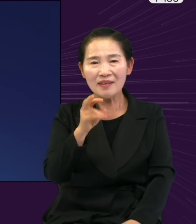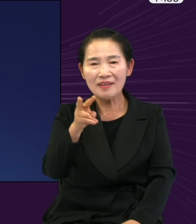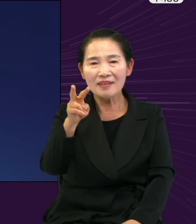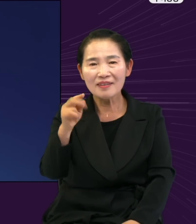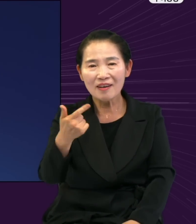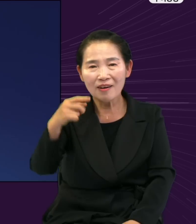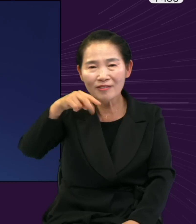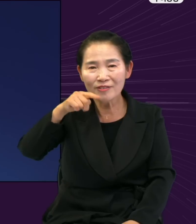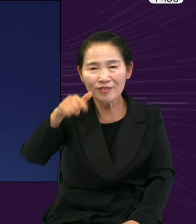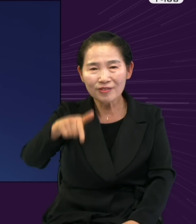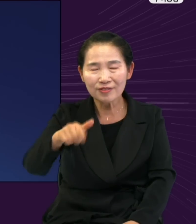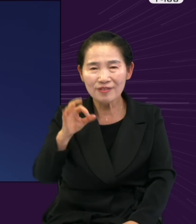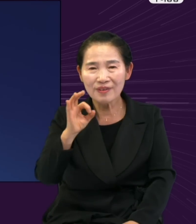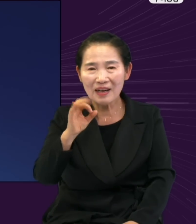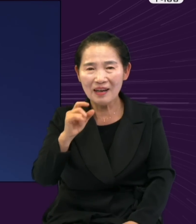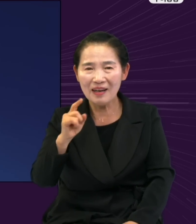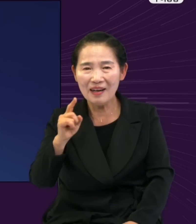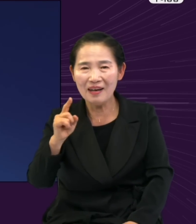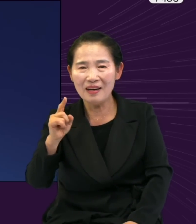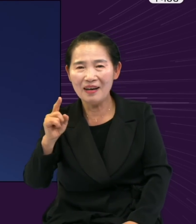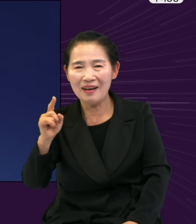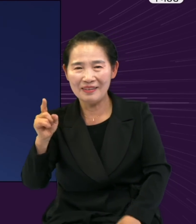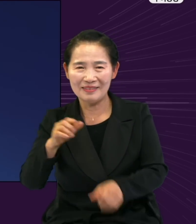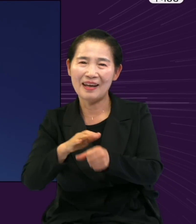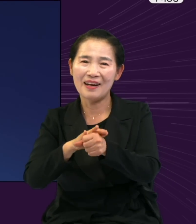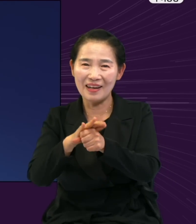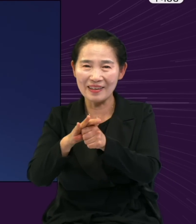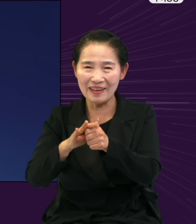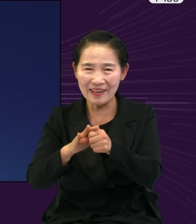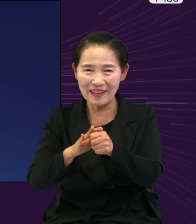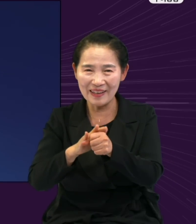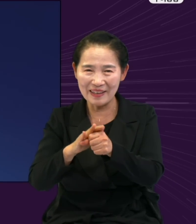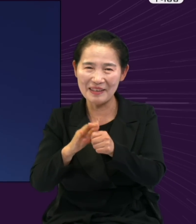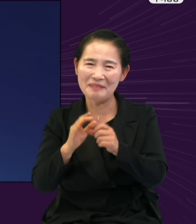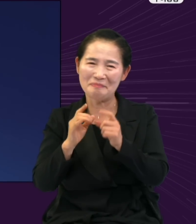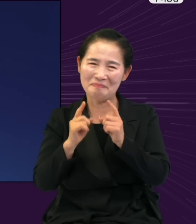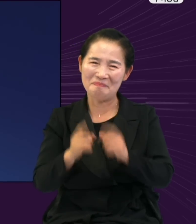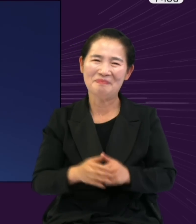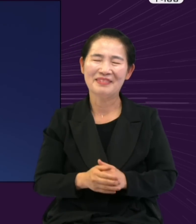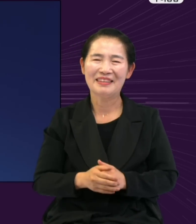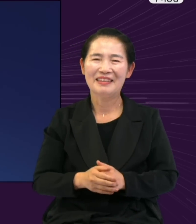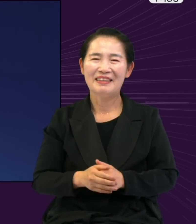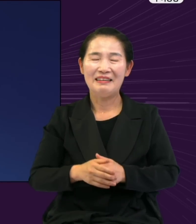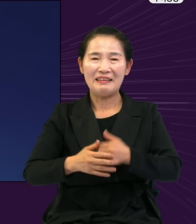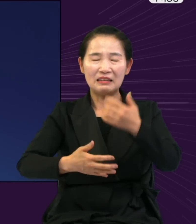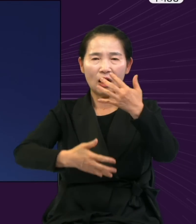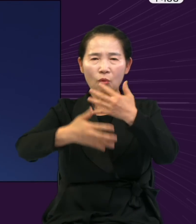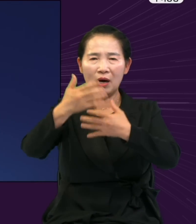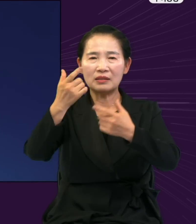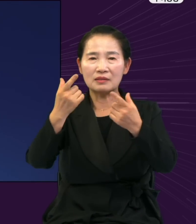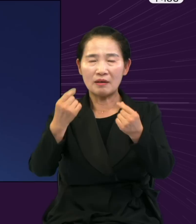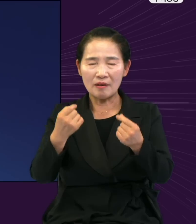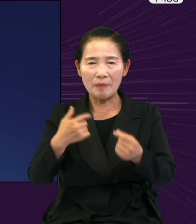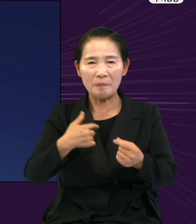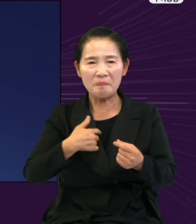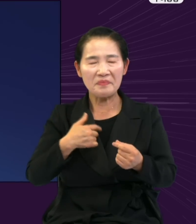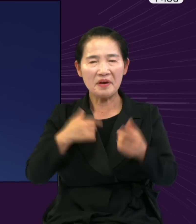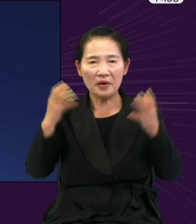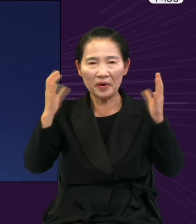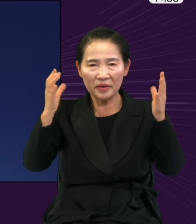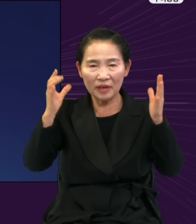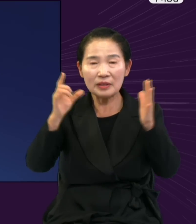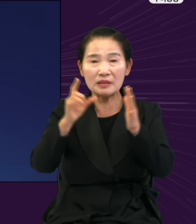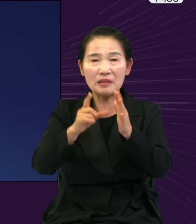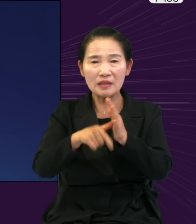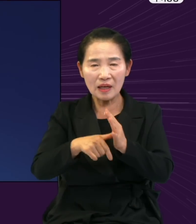그러시고는 영화처럼 장면들을 착 보여주시는데 제가 어린 시절 헉헉거리면서 새벽 기도를